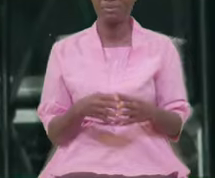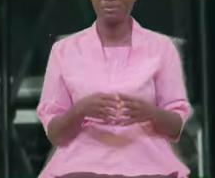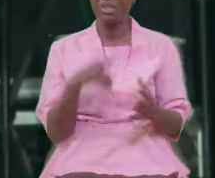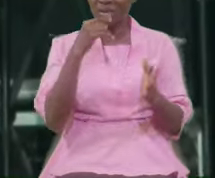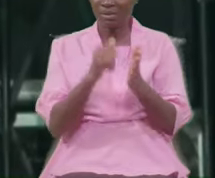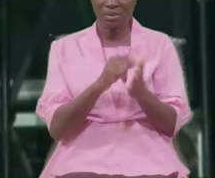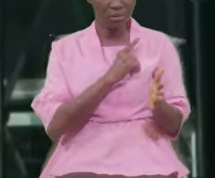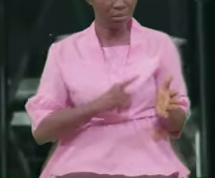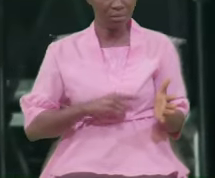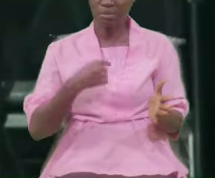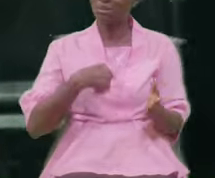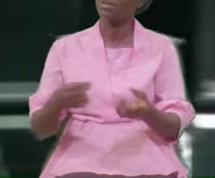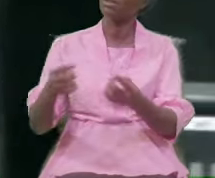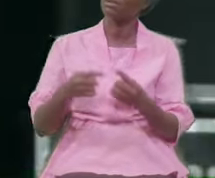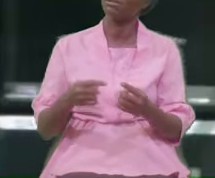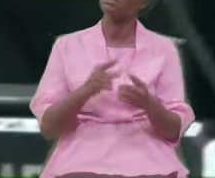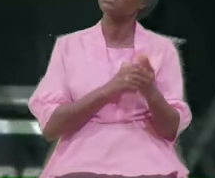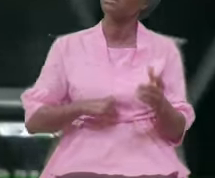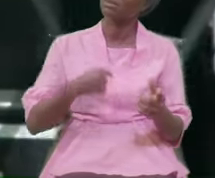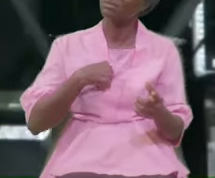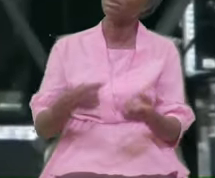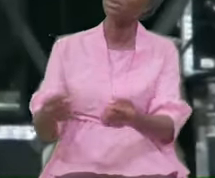i Lord I